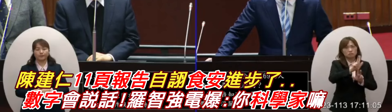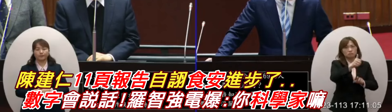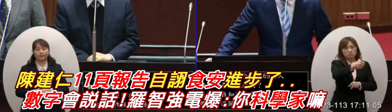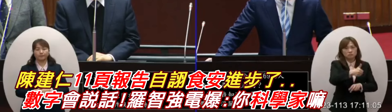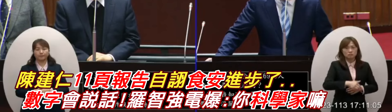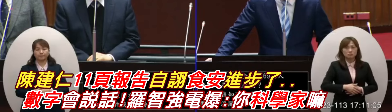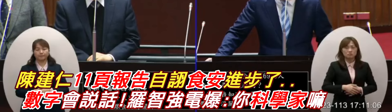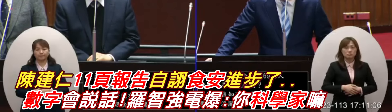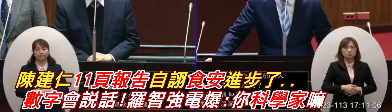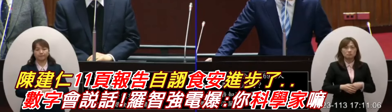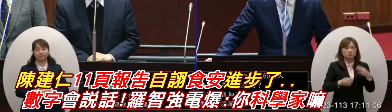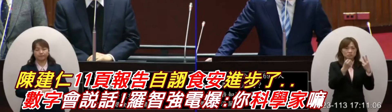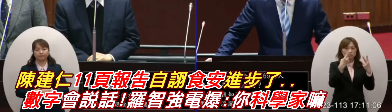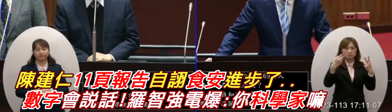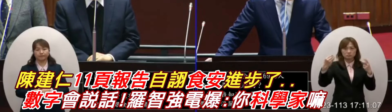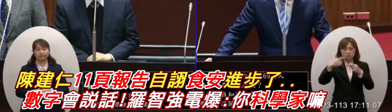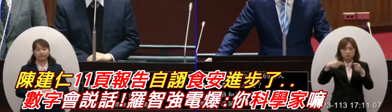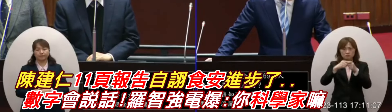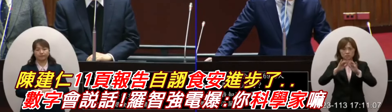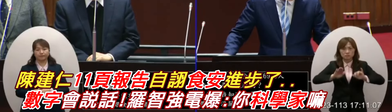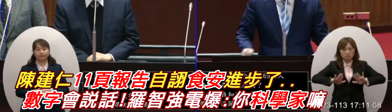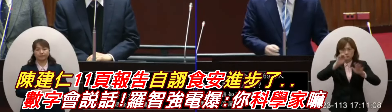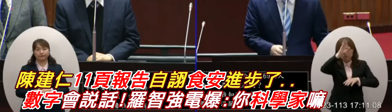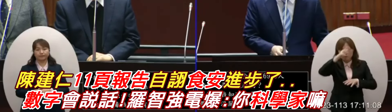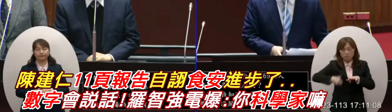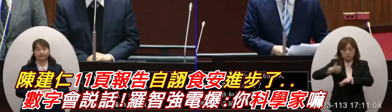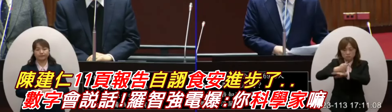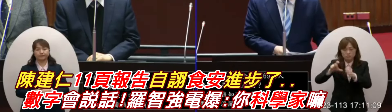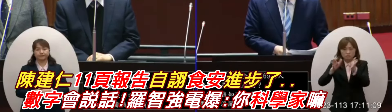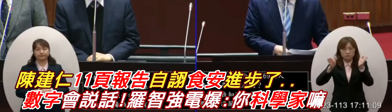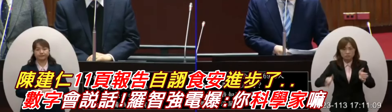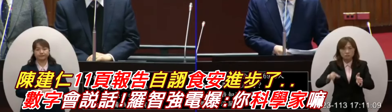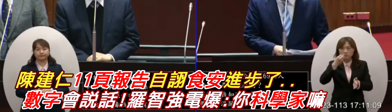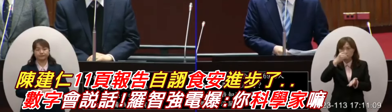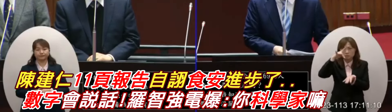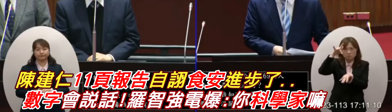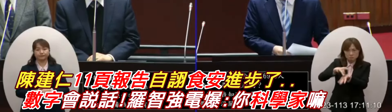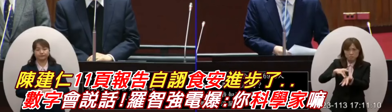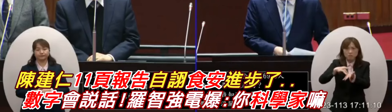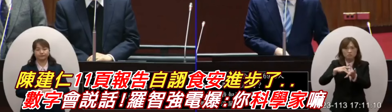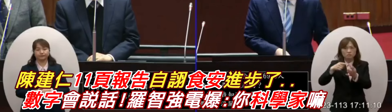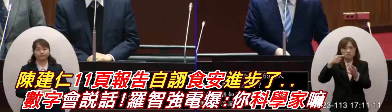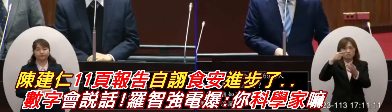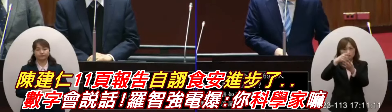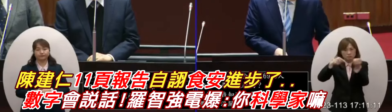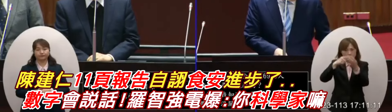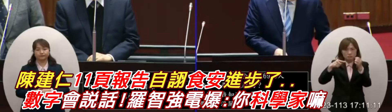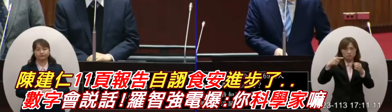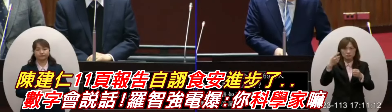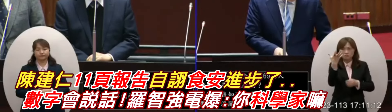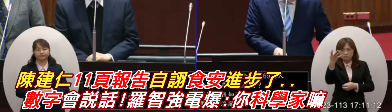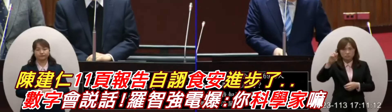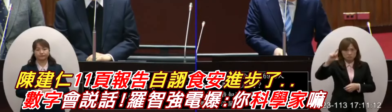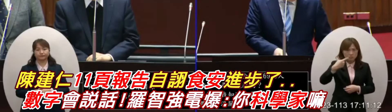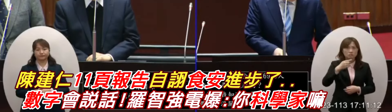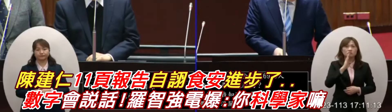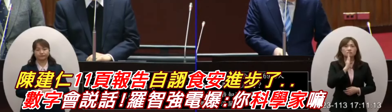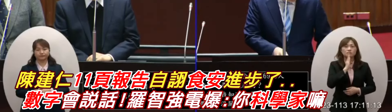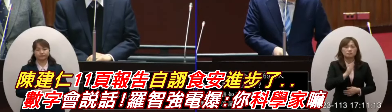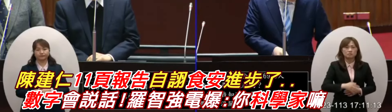物中毒2019年就民进党执政，食物中毒人数是历史的新高，2000年以后，那我就要问您